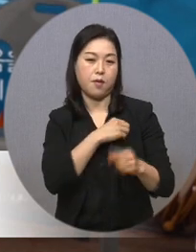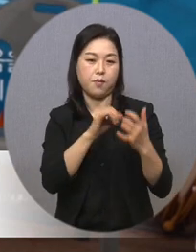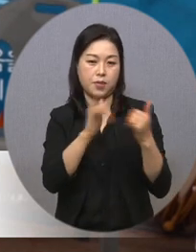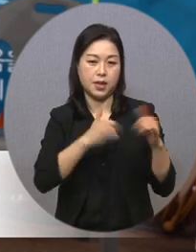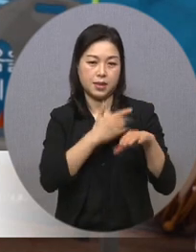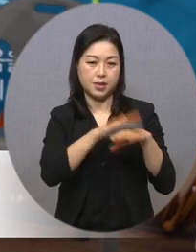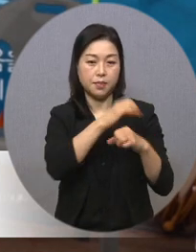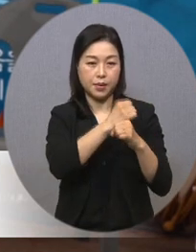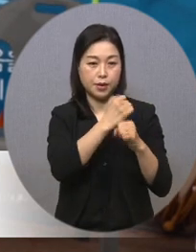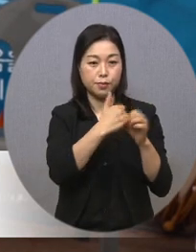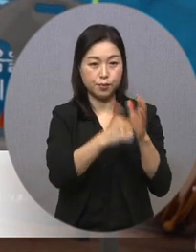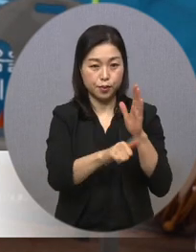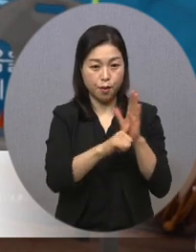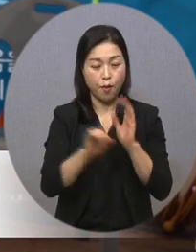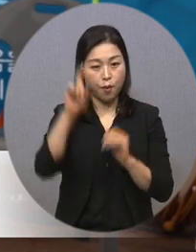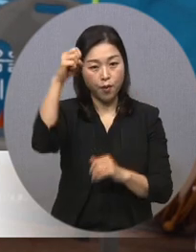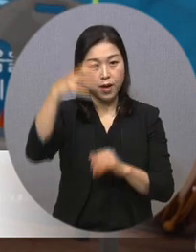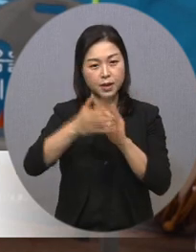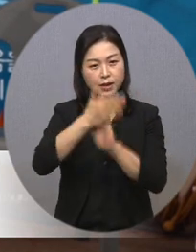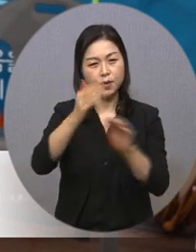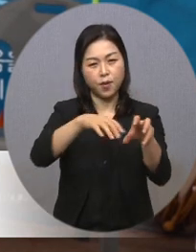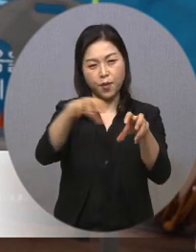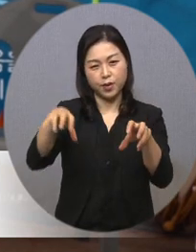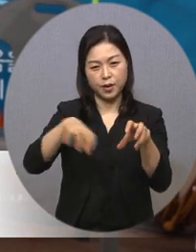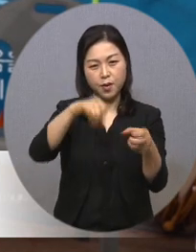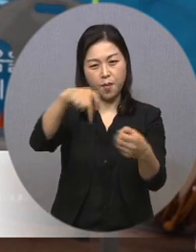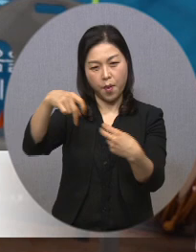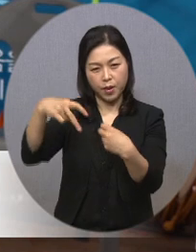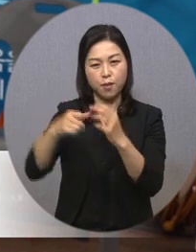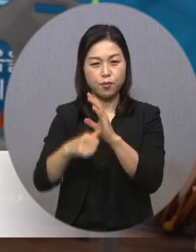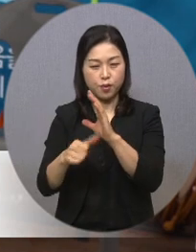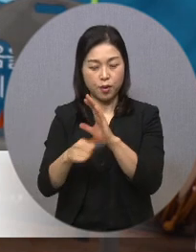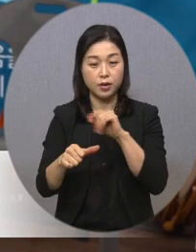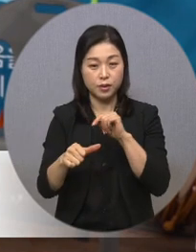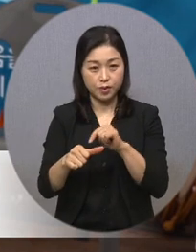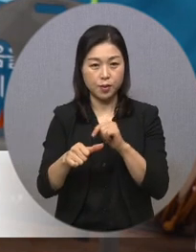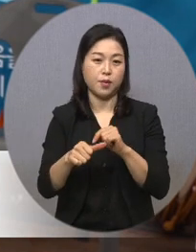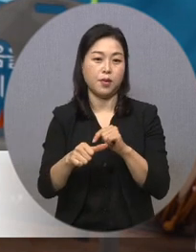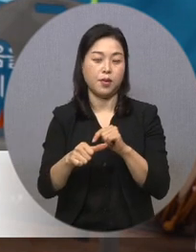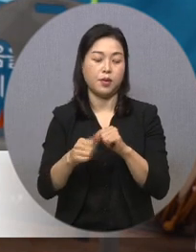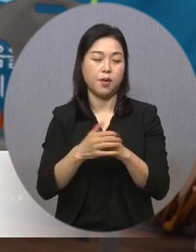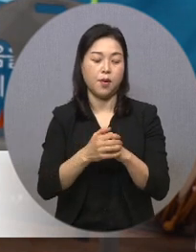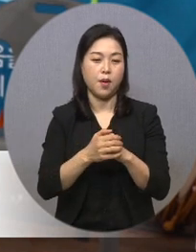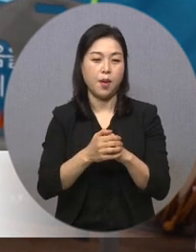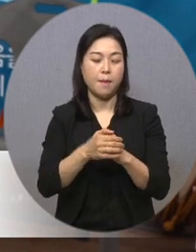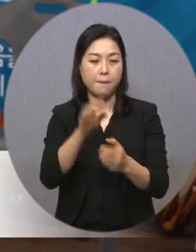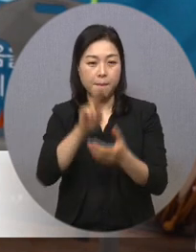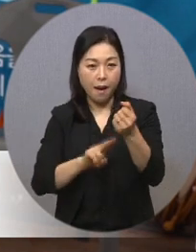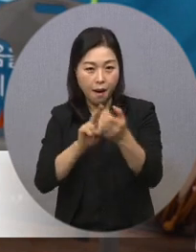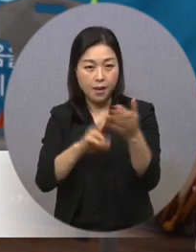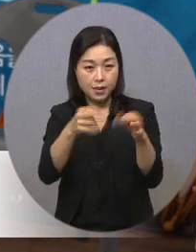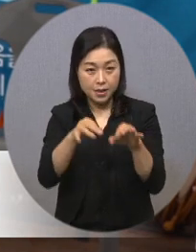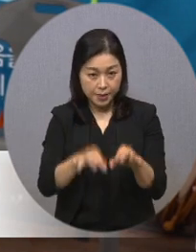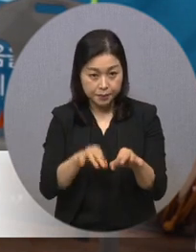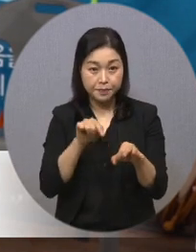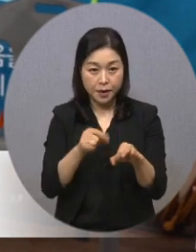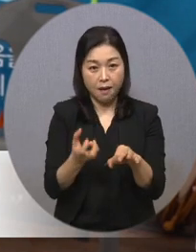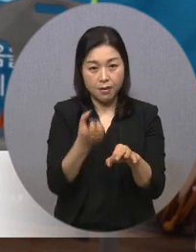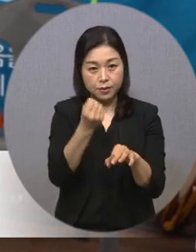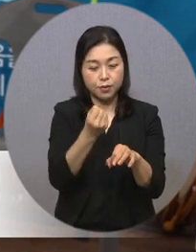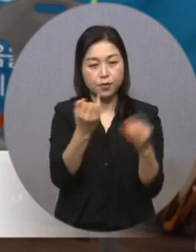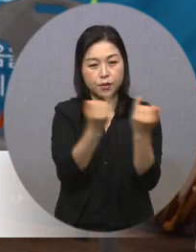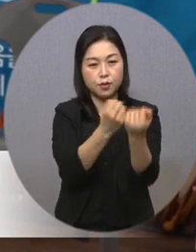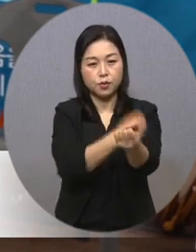물품과 고양시의 각처에서 보내주신 후원 물품을 통해서 만들어진 기금으로 여성 노동자를